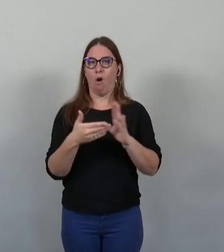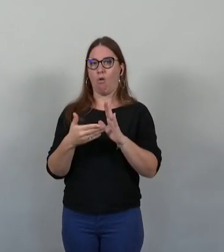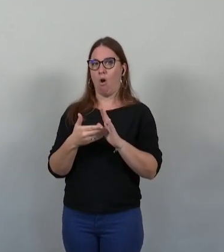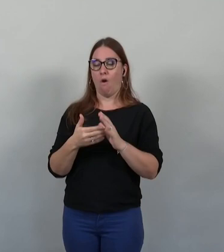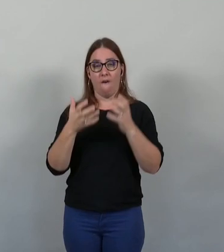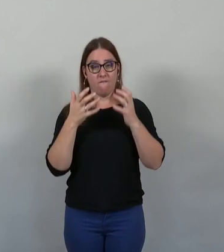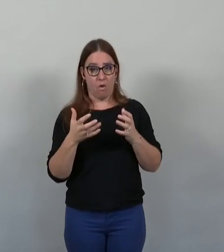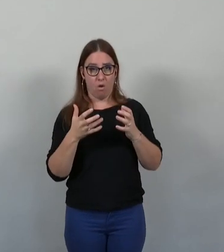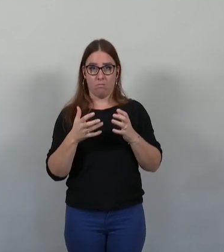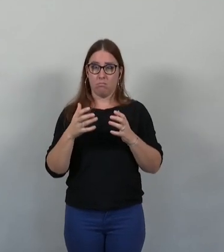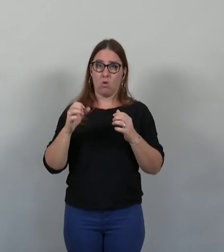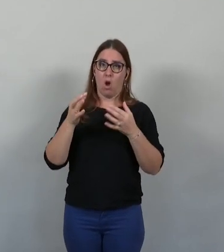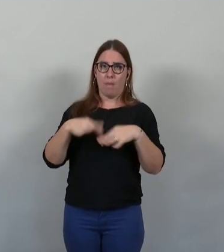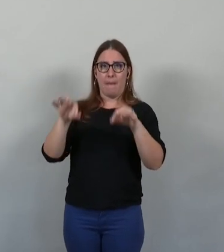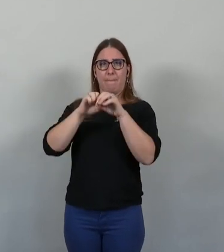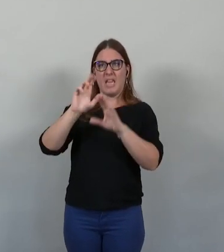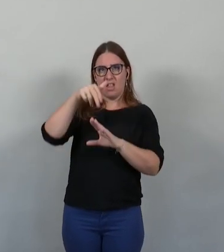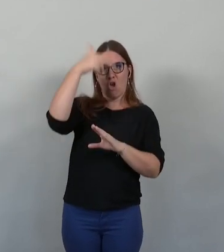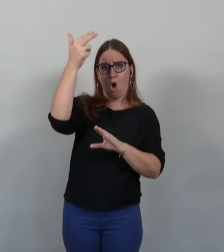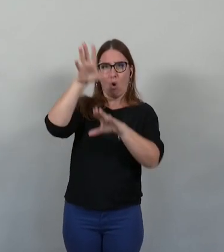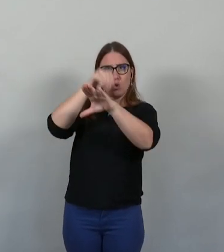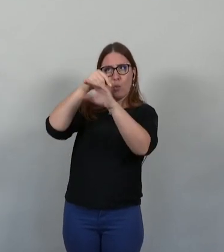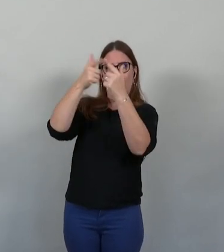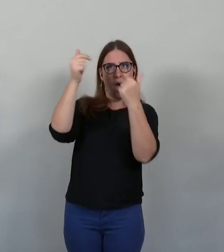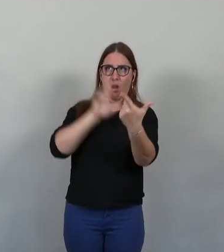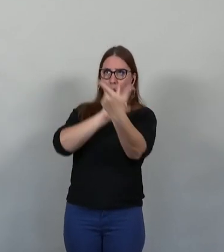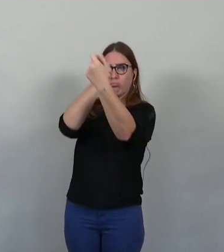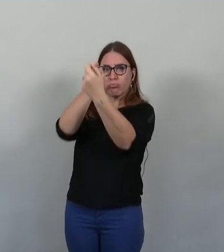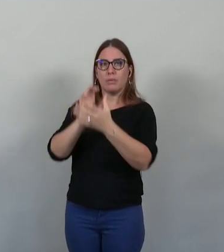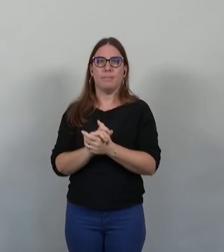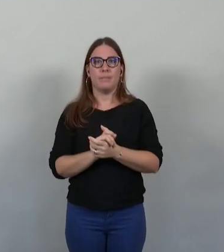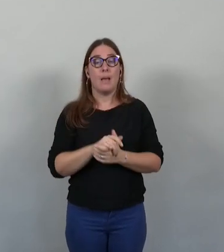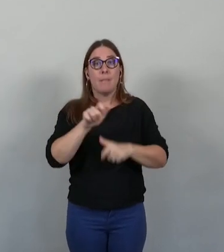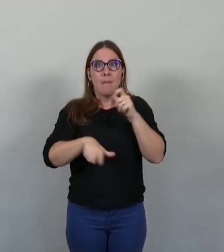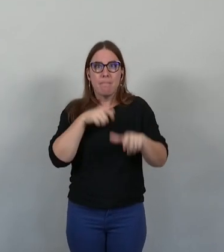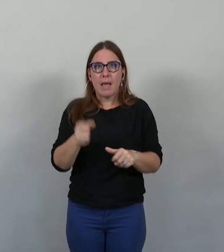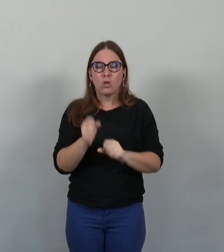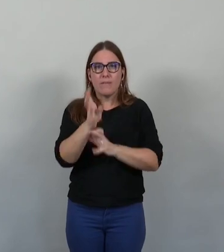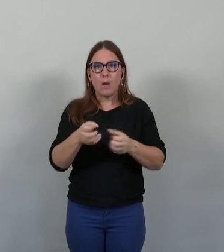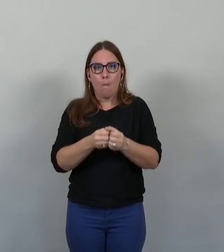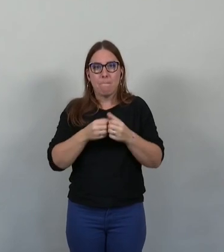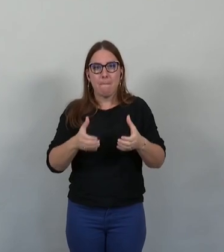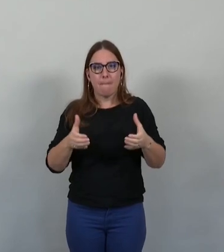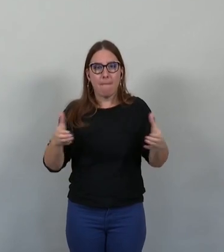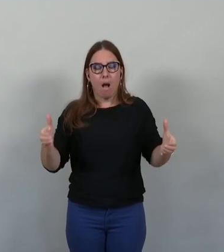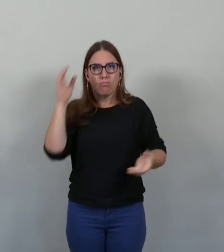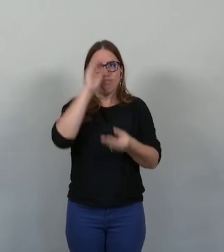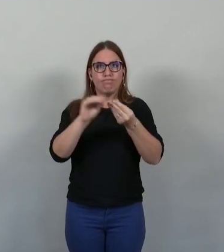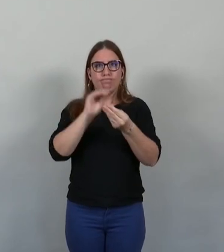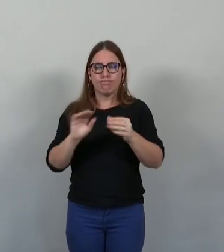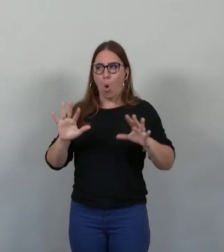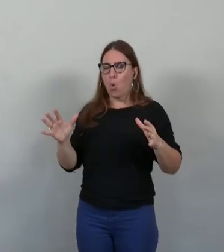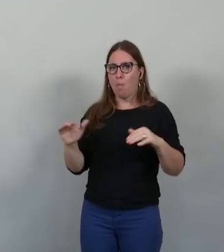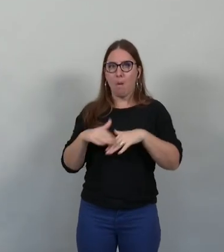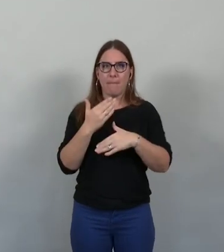pays scandinaves bien sûr l'augmentation du nombre de cyclistes pose de nouvelles questions comme celle de la cohabitation avec